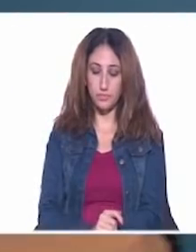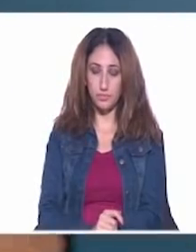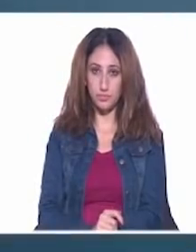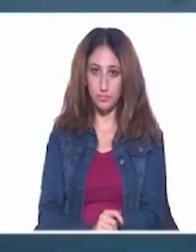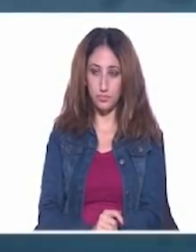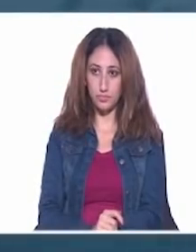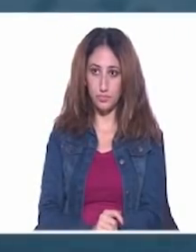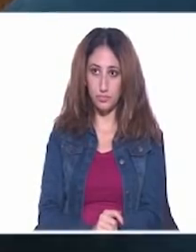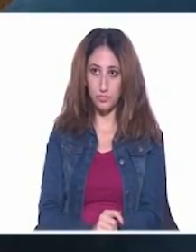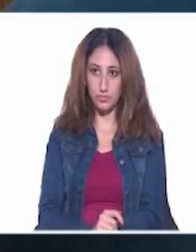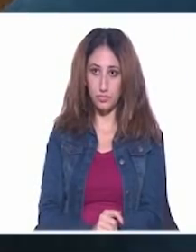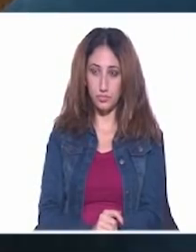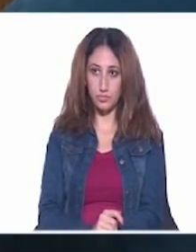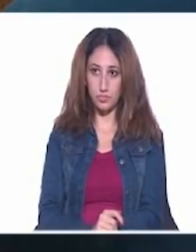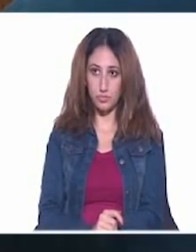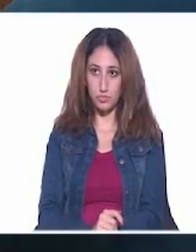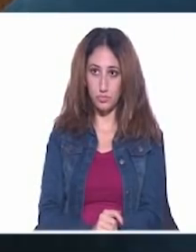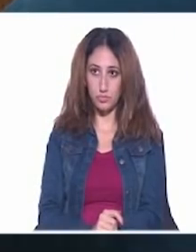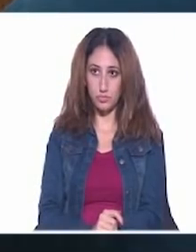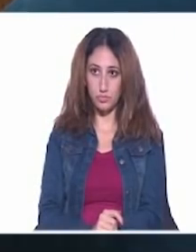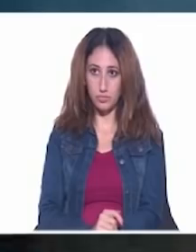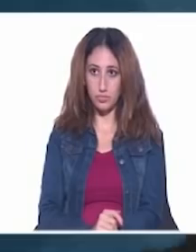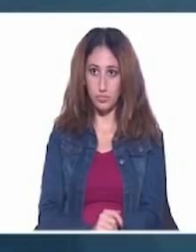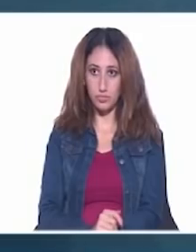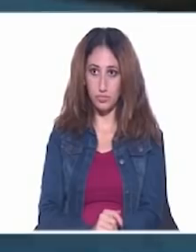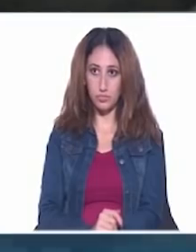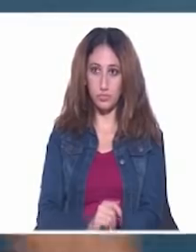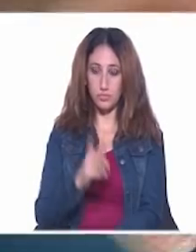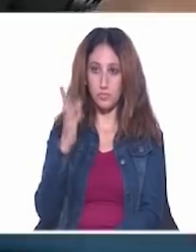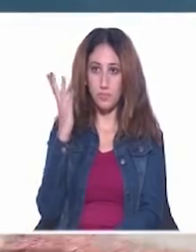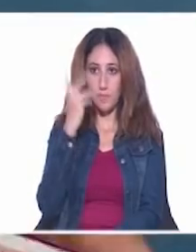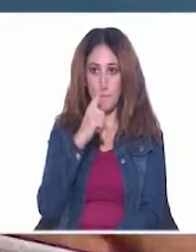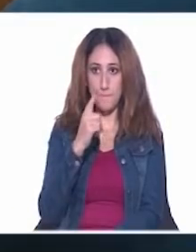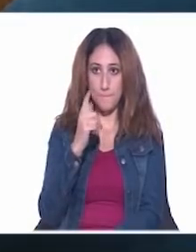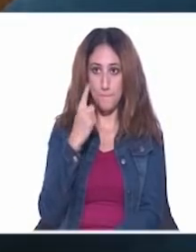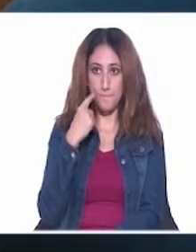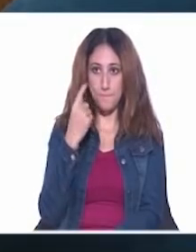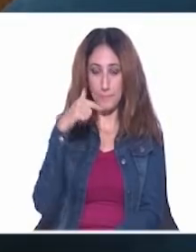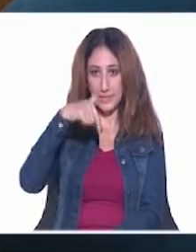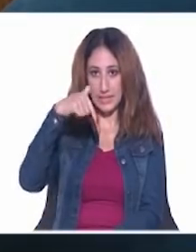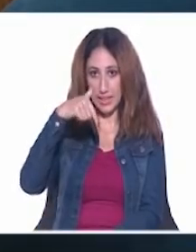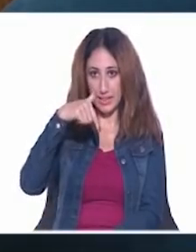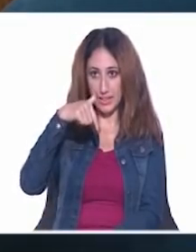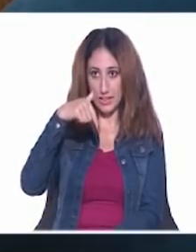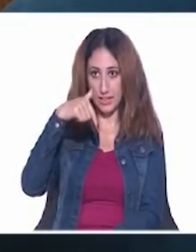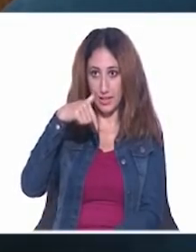اي مكان يعجب حضرتك. فكري في اي رقم من 1 ل 10 حضرتك عايزاه، قولي لي عليه. 6.